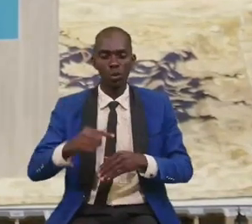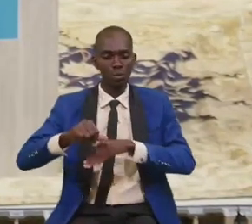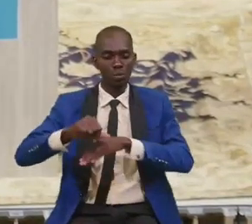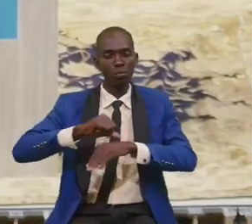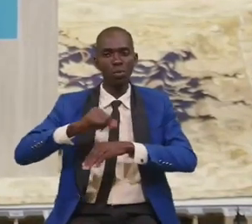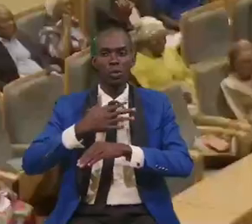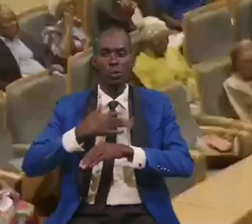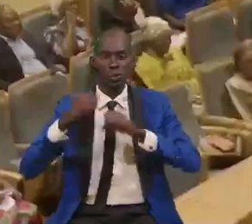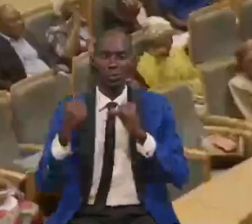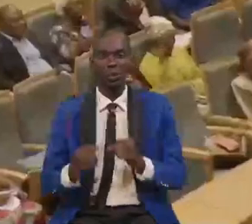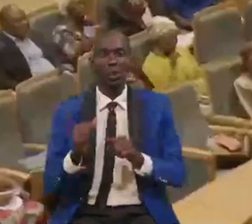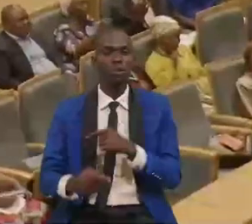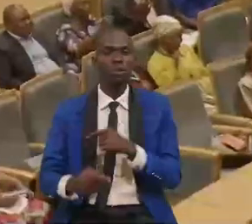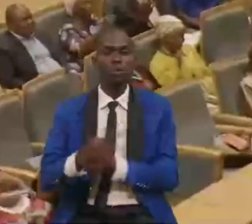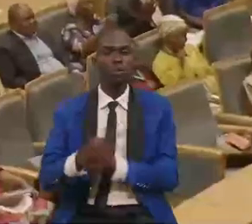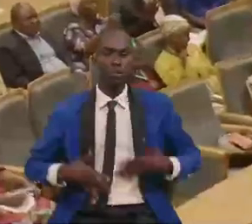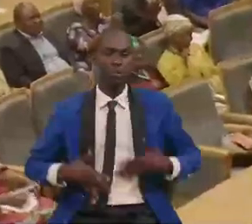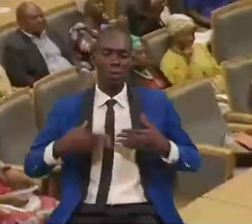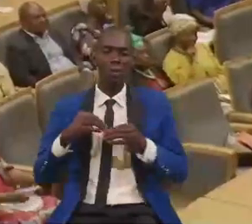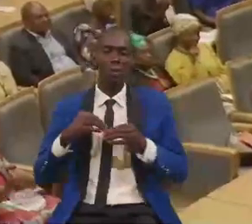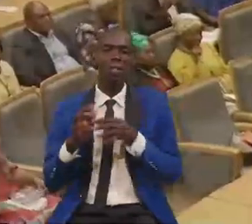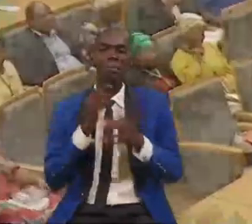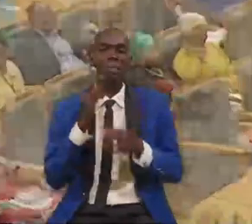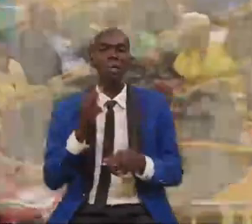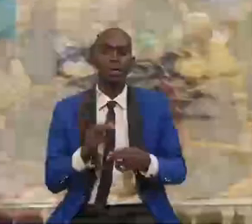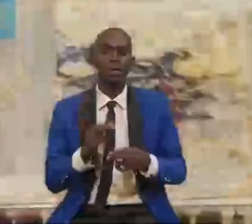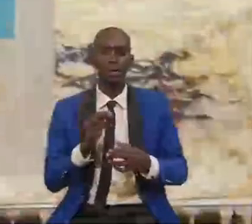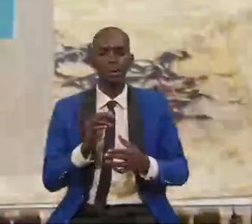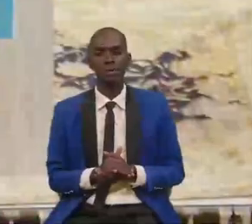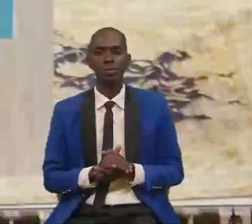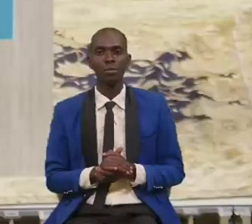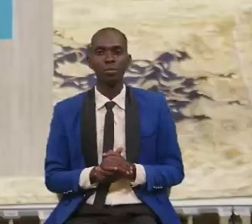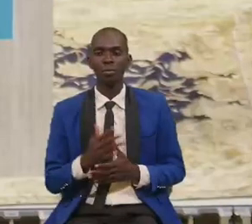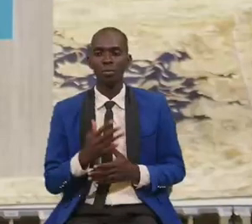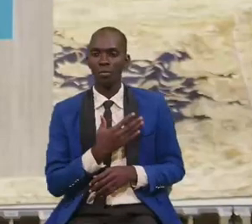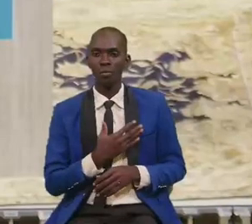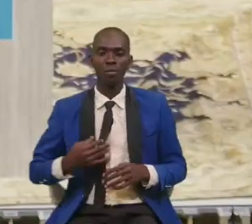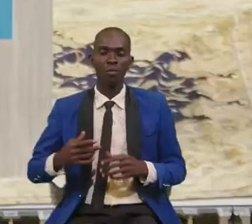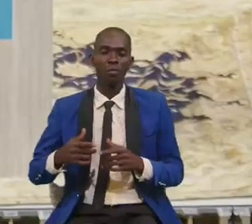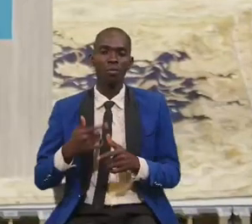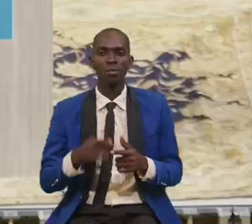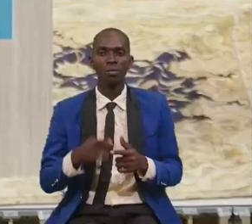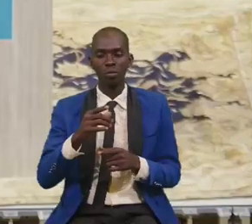chaque jour de ta vie au nom de Jésus. et tu vas me rattraper.